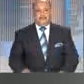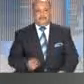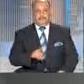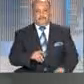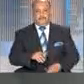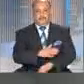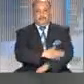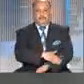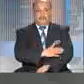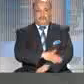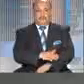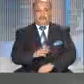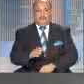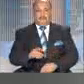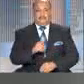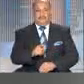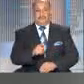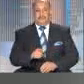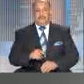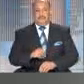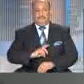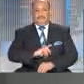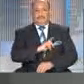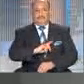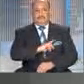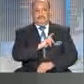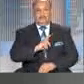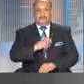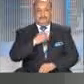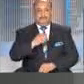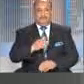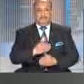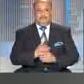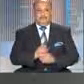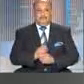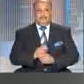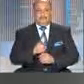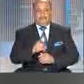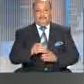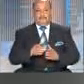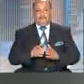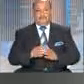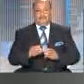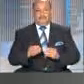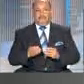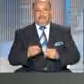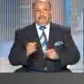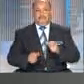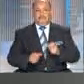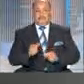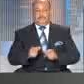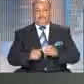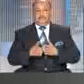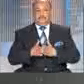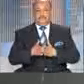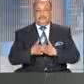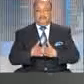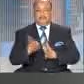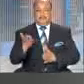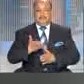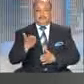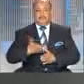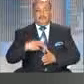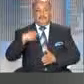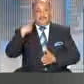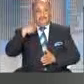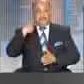مدنين شباب، معناها حكم أن أكثر التلامذة وأكثر المواطنين معناها يقروا في الشمال